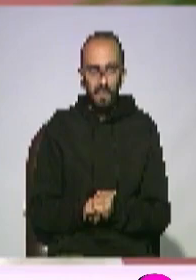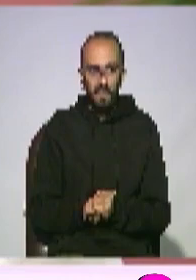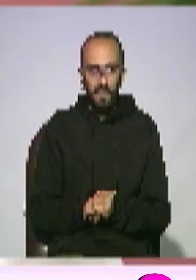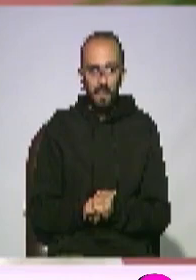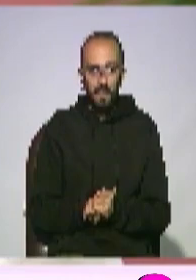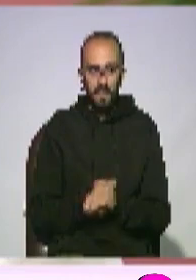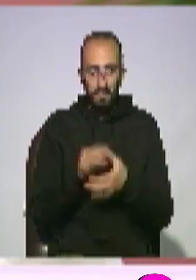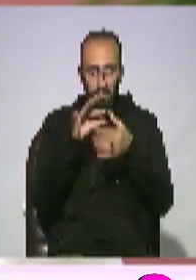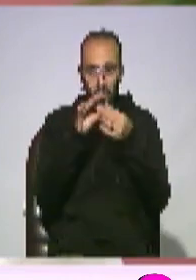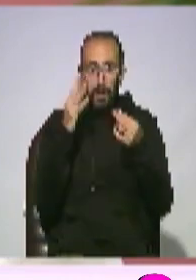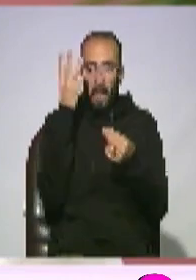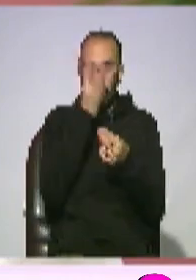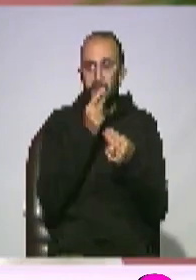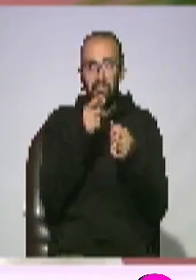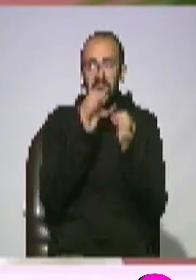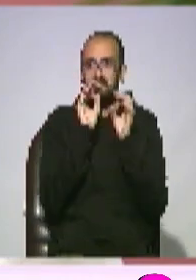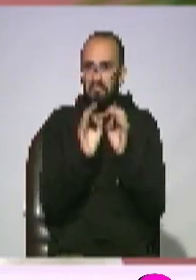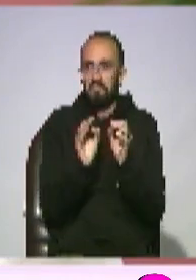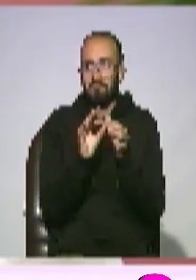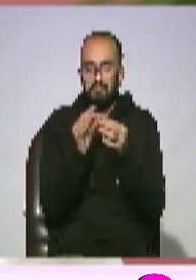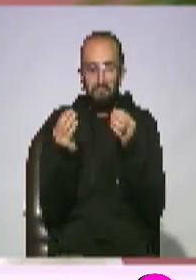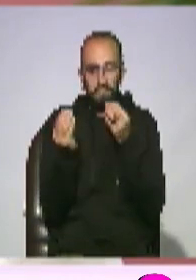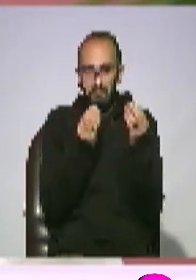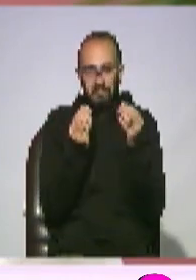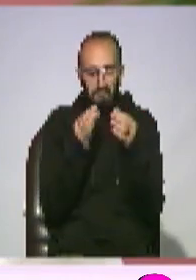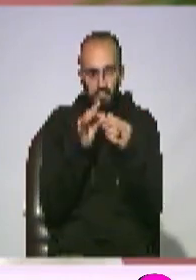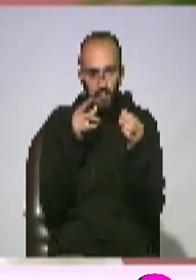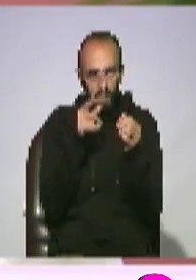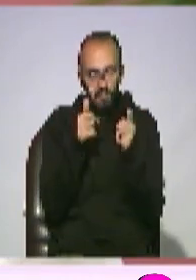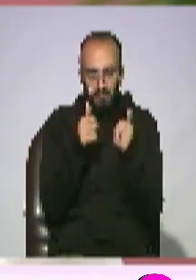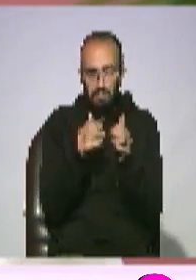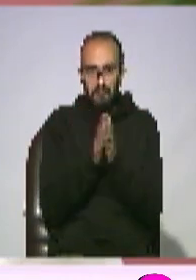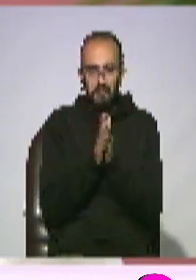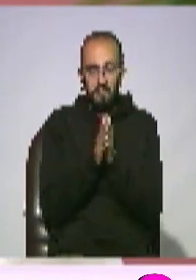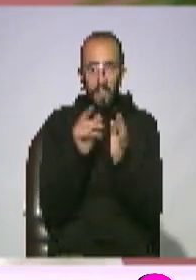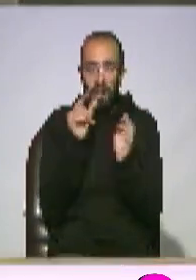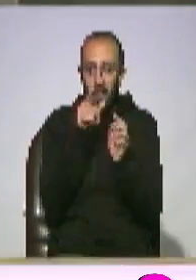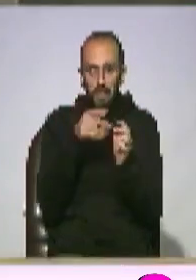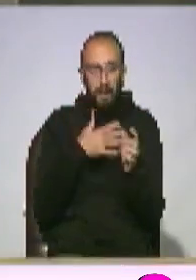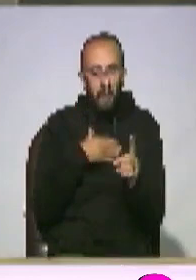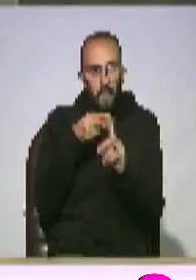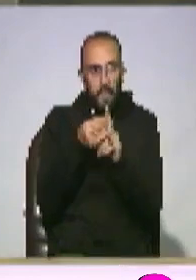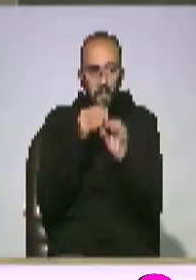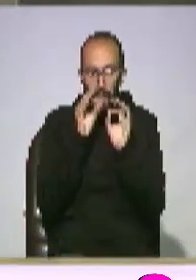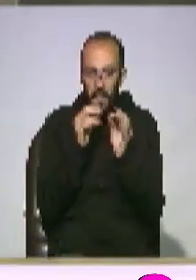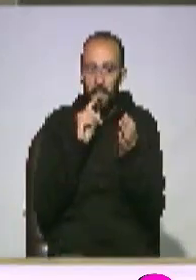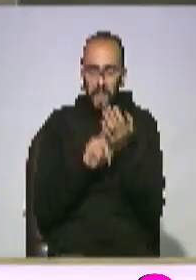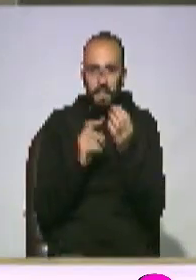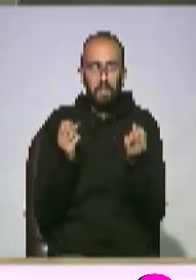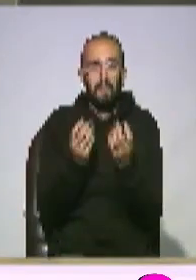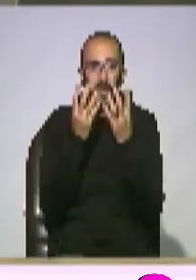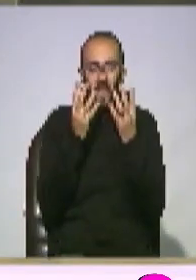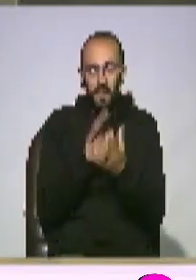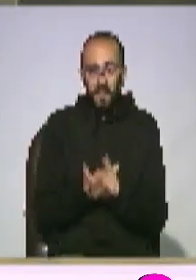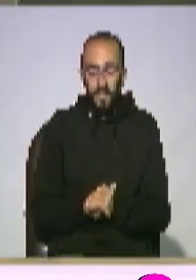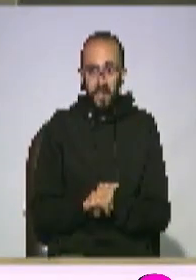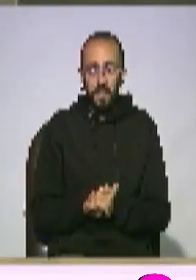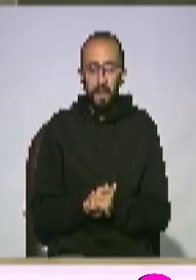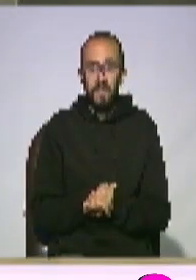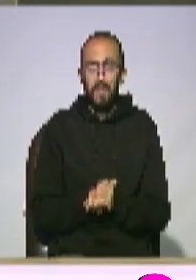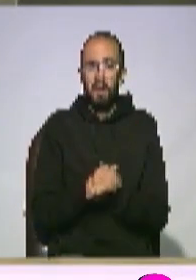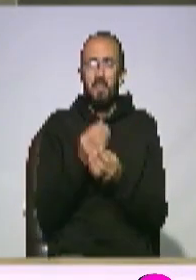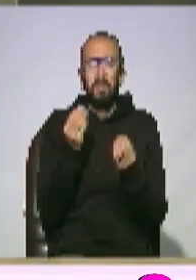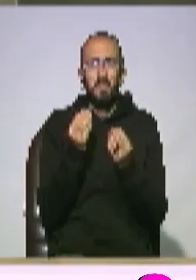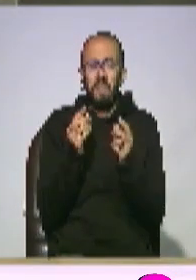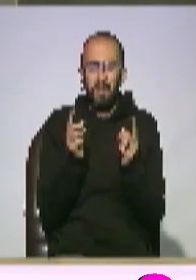على المواضيع الجميله اللي بتتناقش في القناه اللي كلنا بنحبها وبنشوفها. نورتنا ببساطه شديده